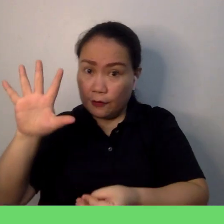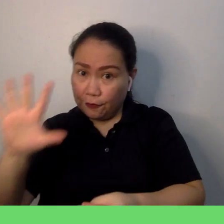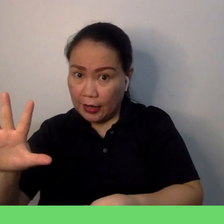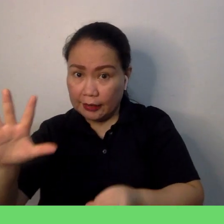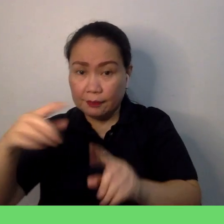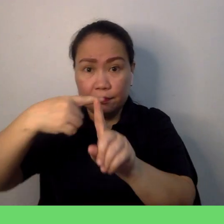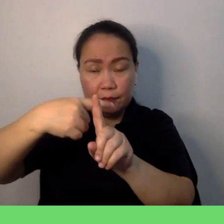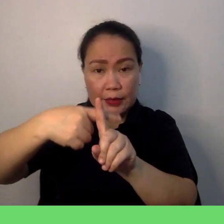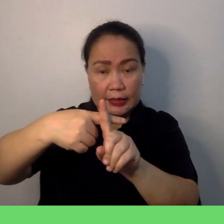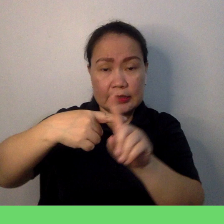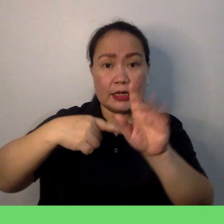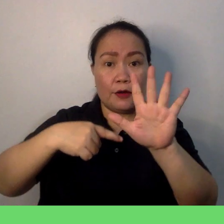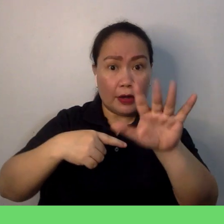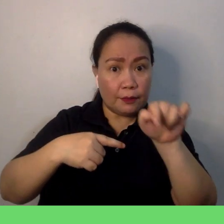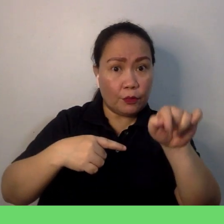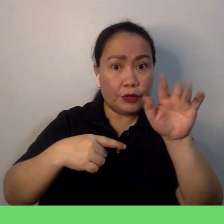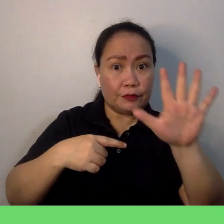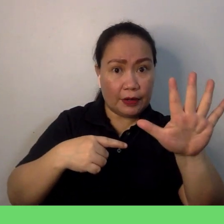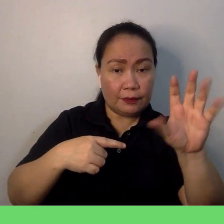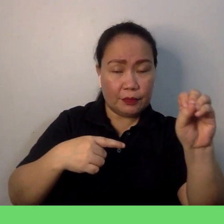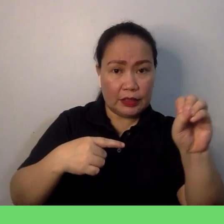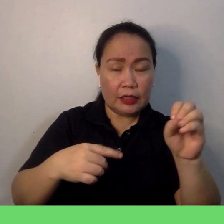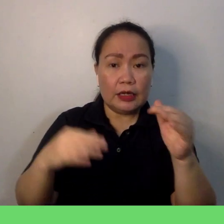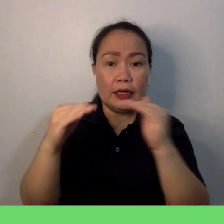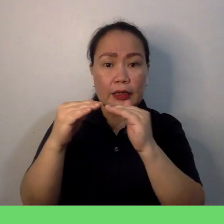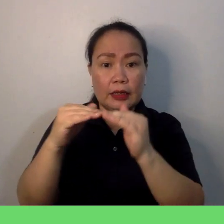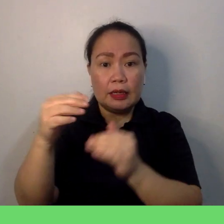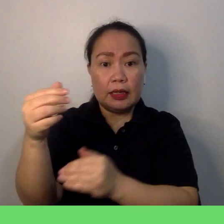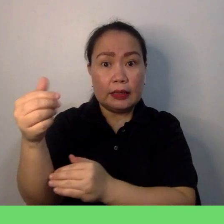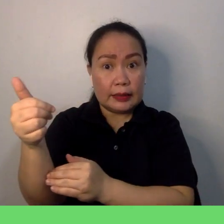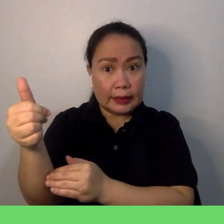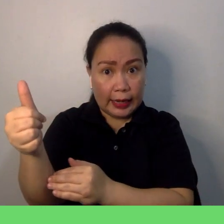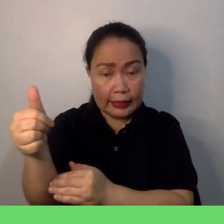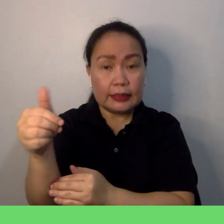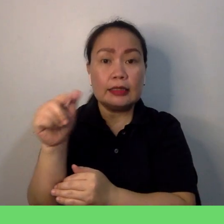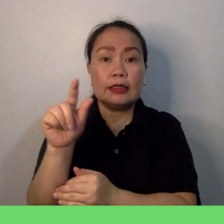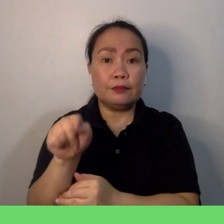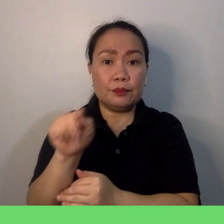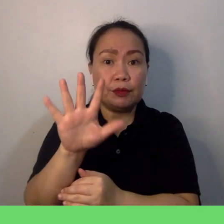ang 1050, ilang percent yung 1050